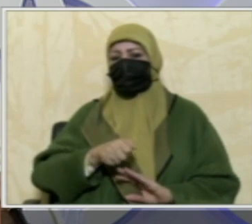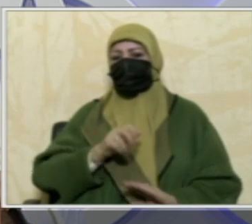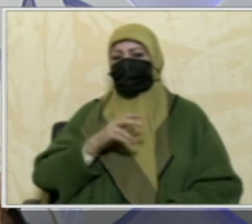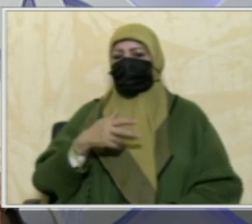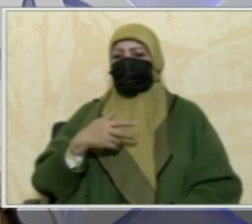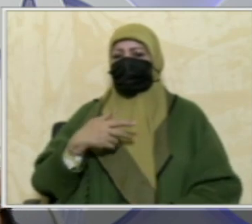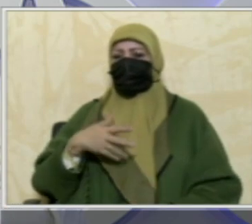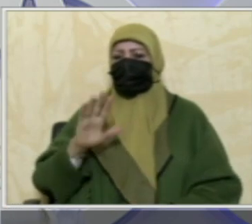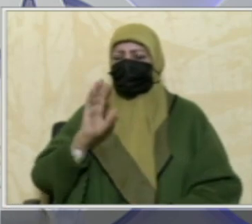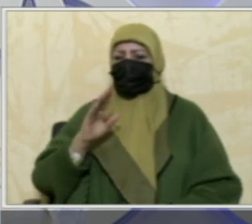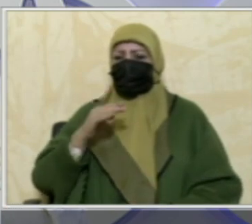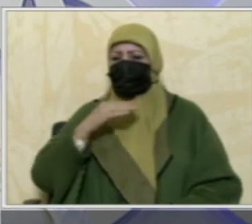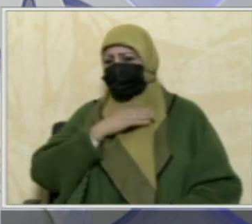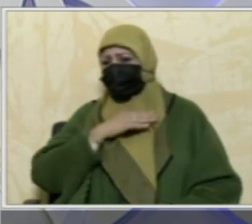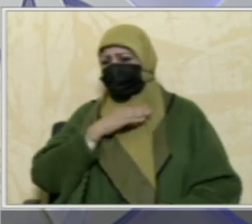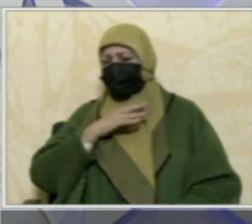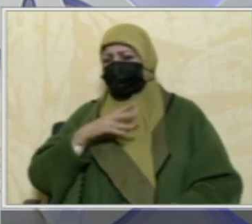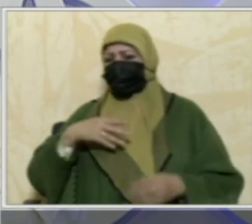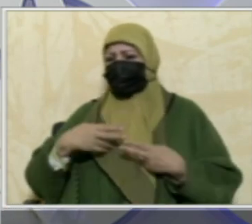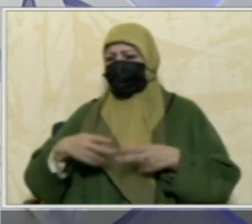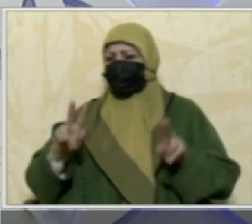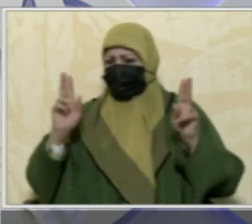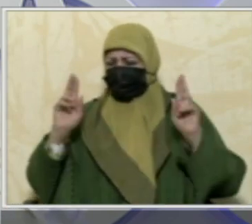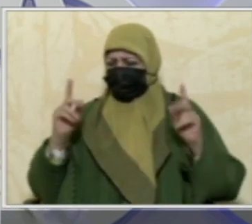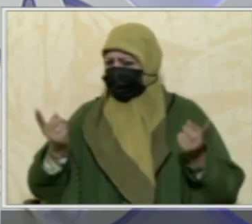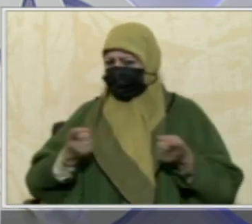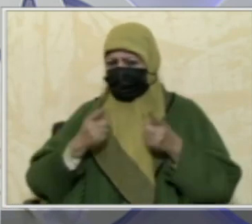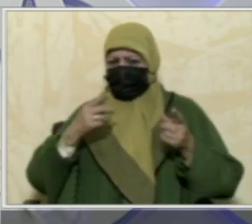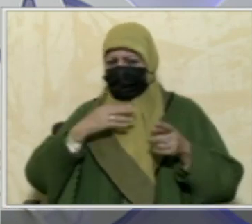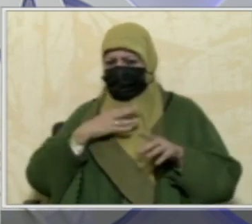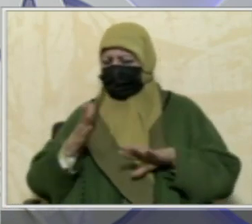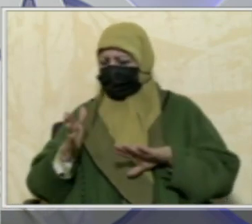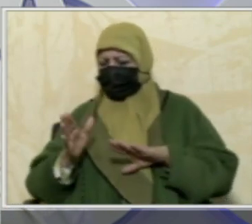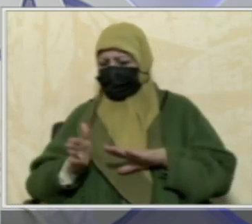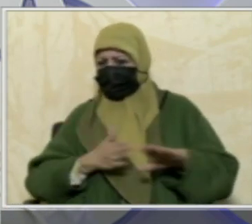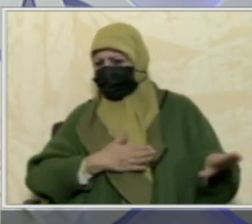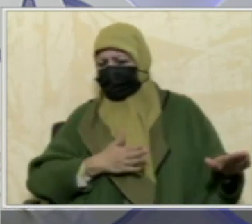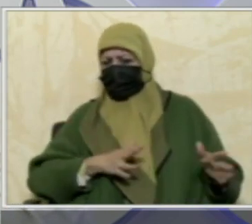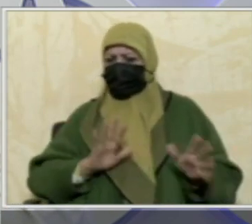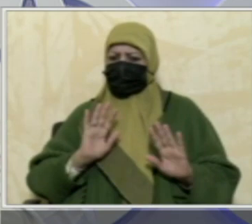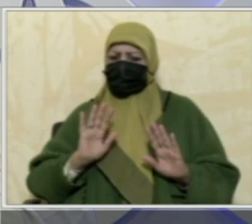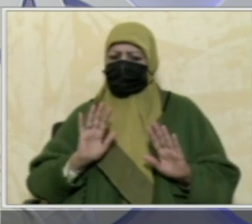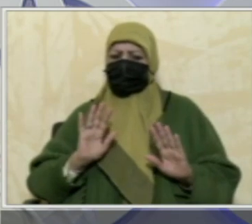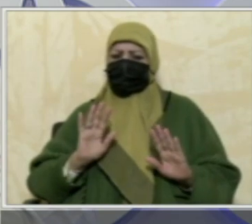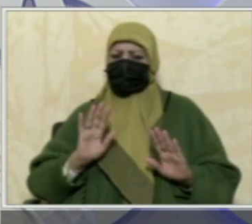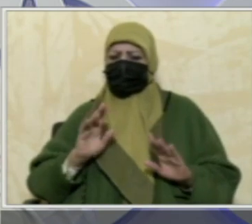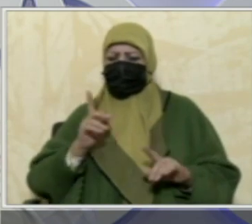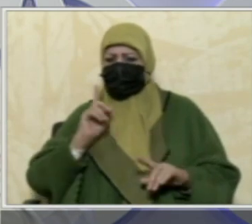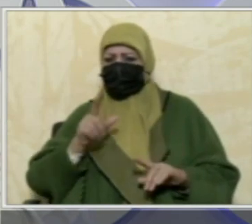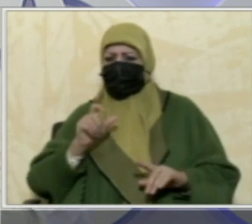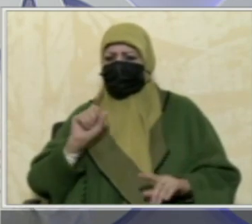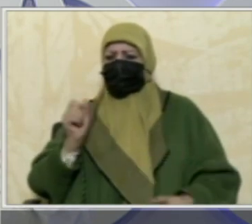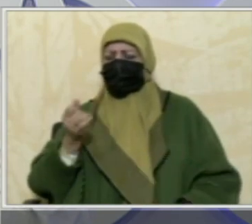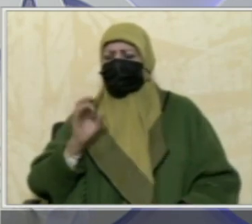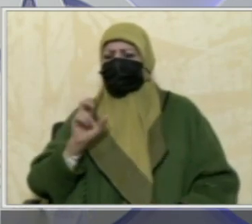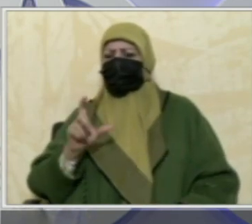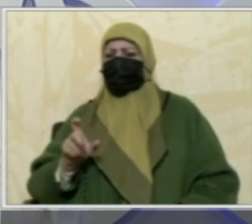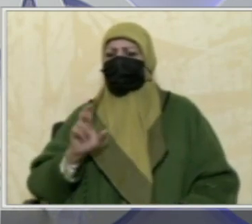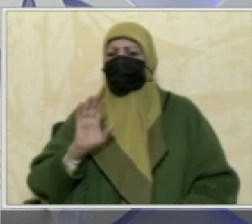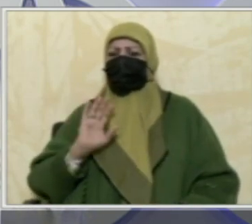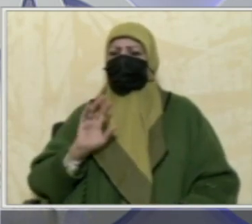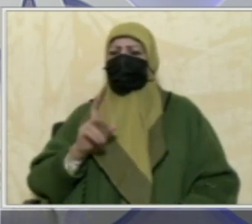المانع من ذلك غايه الامر انه فاته مندوب ايش هو المندوب ان يترك تقليم اظافري في العشر